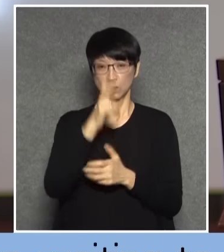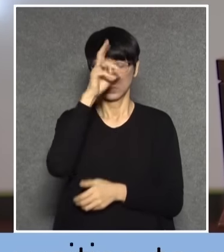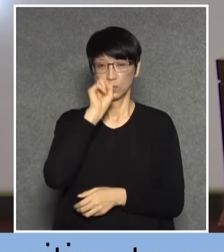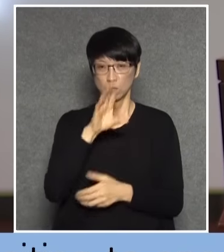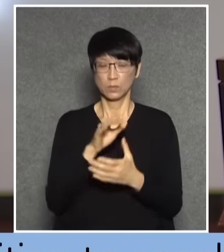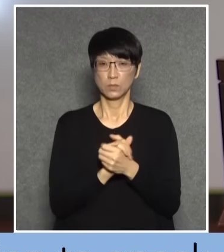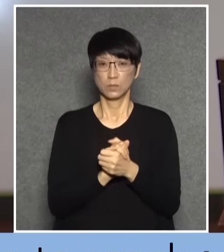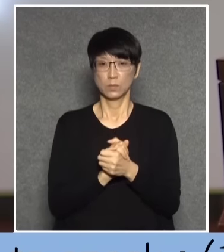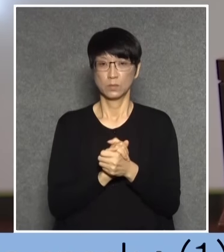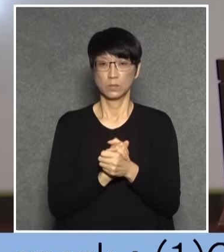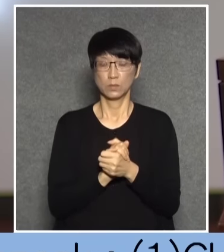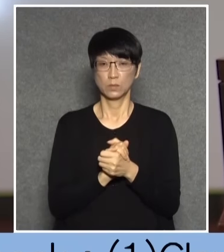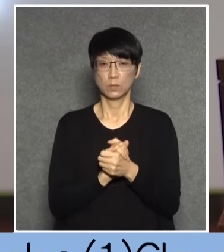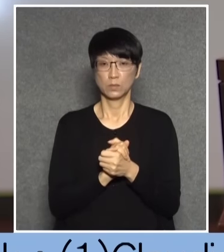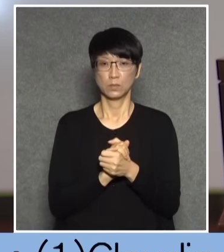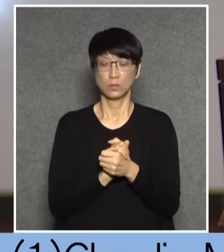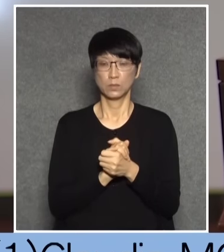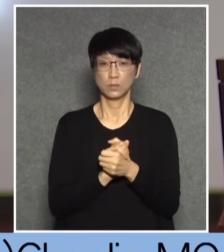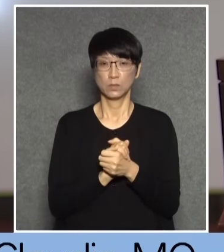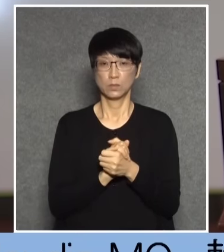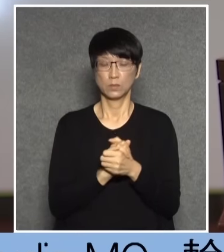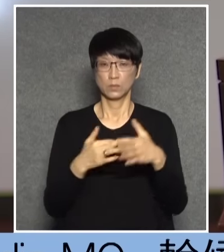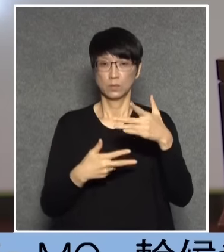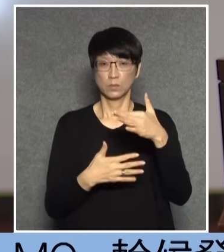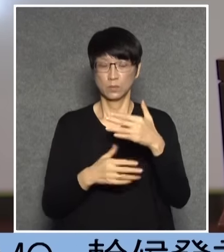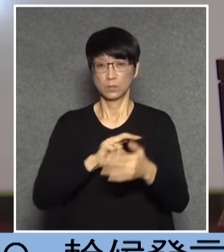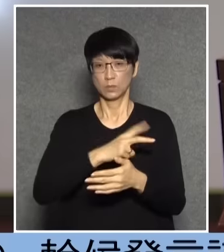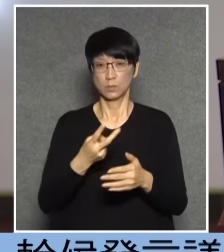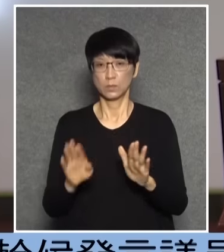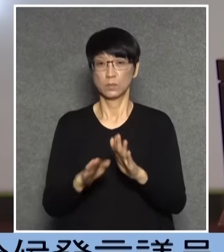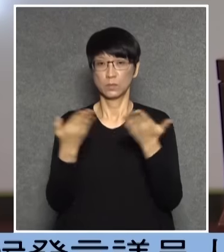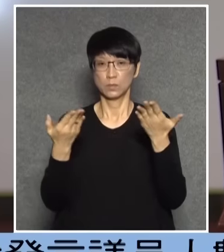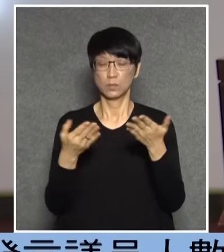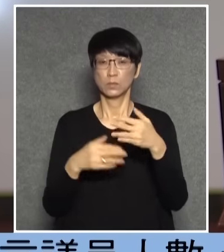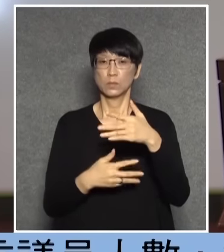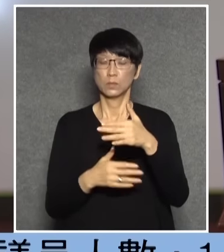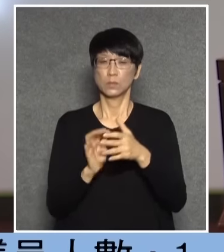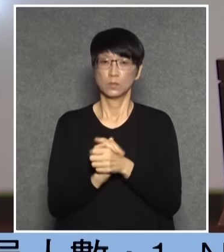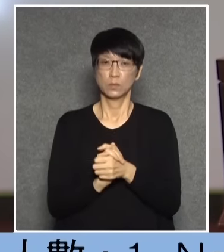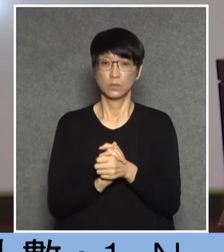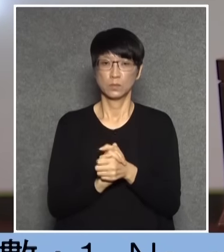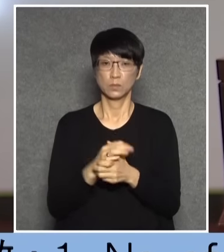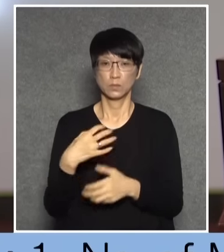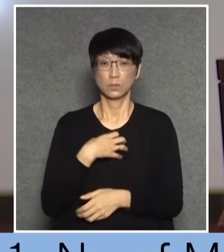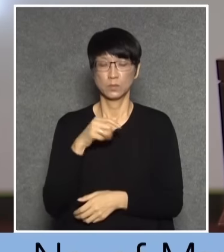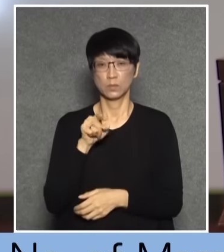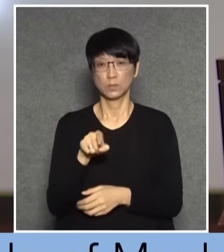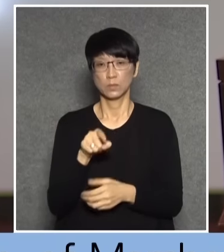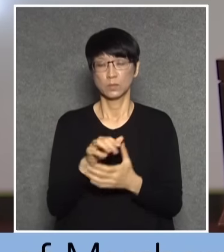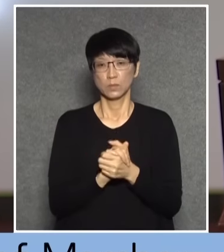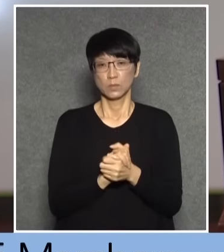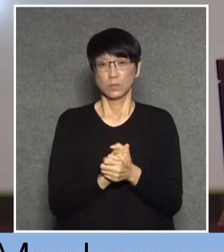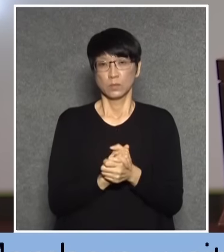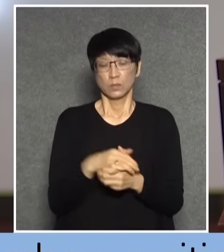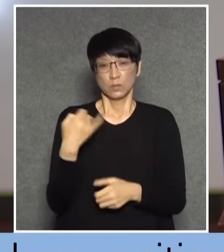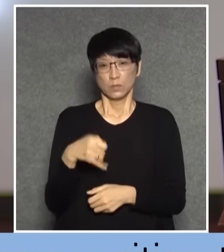要即是將個始於何年何月修訂為開始日期，啊，那我覺得這個呢就基本上是不足